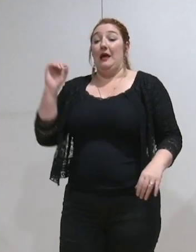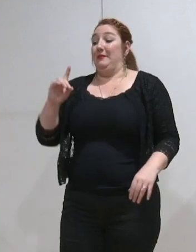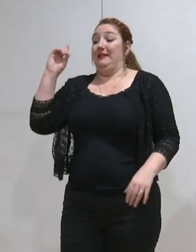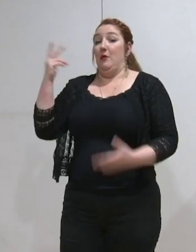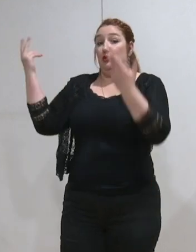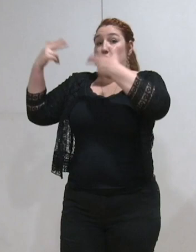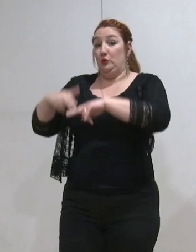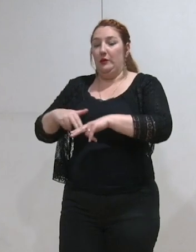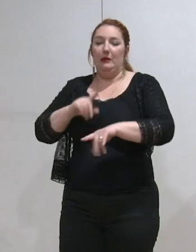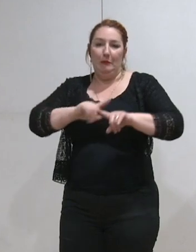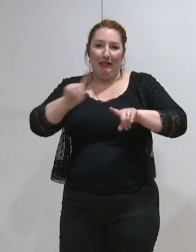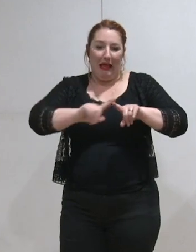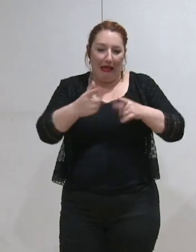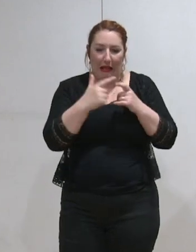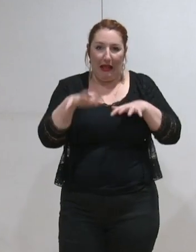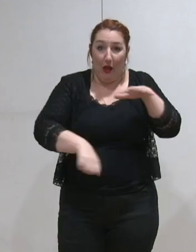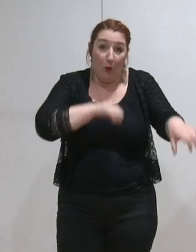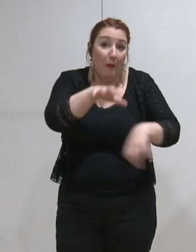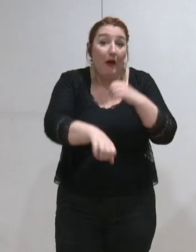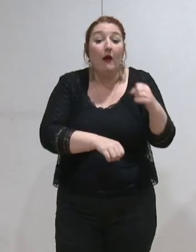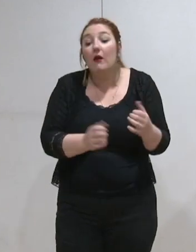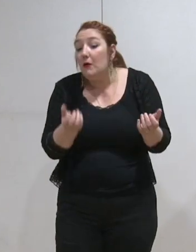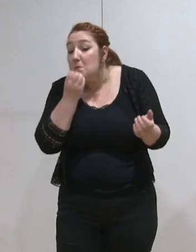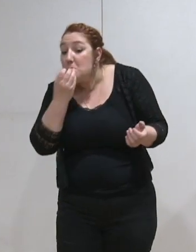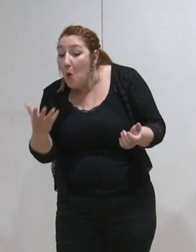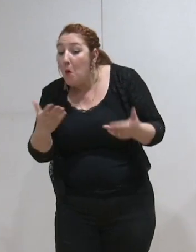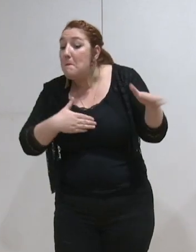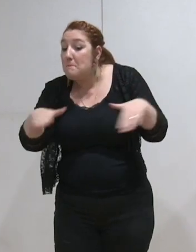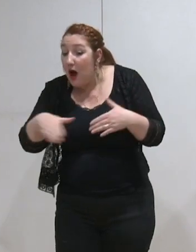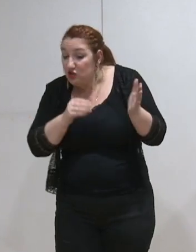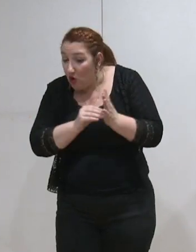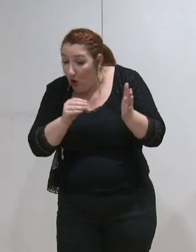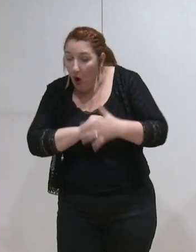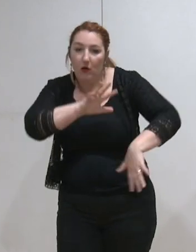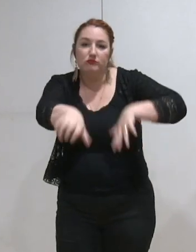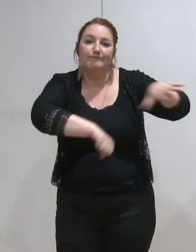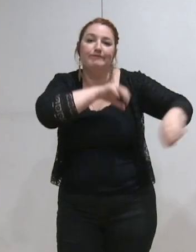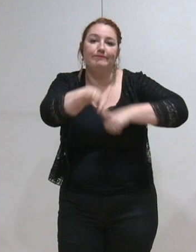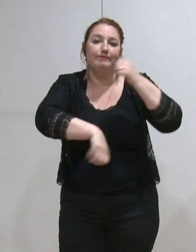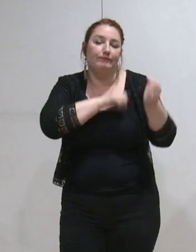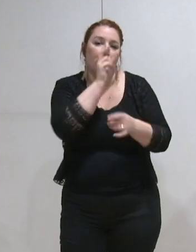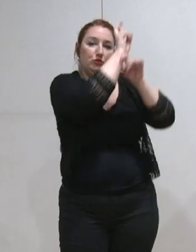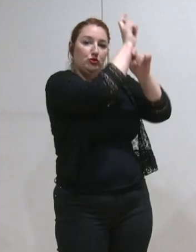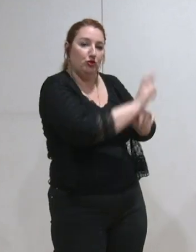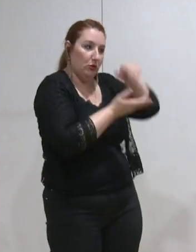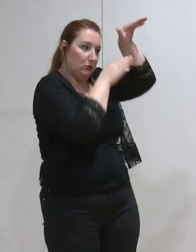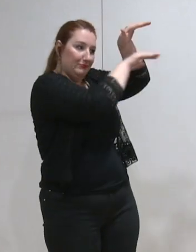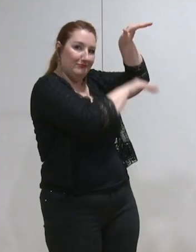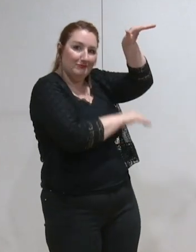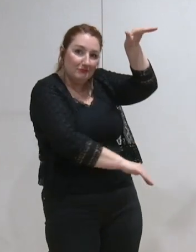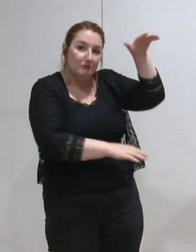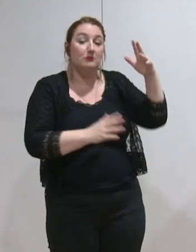récupéré et nous continuons à récupérer tout ce qui peut l'être tout ce qui peut être en état de marche un stockage de ces matériels autant que de besoins